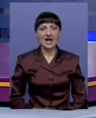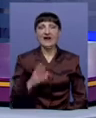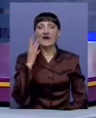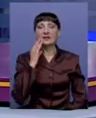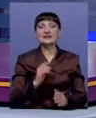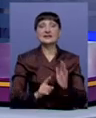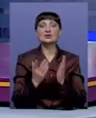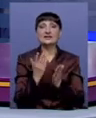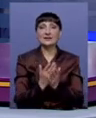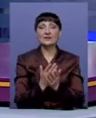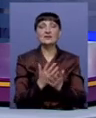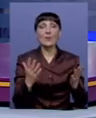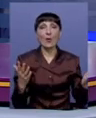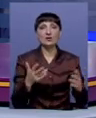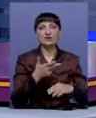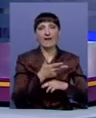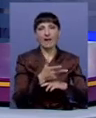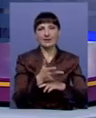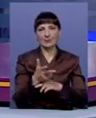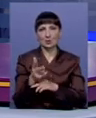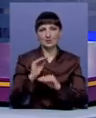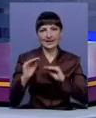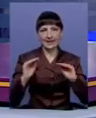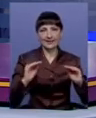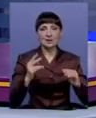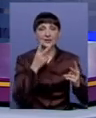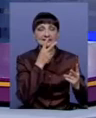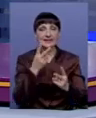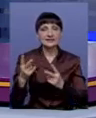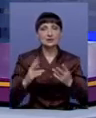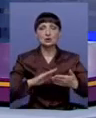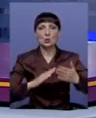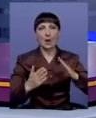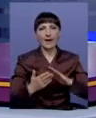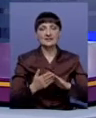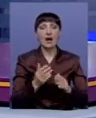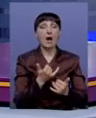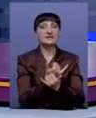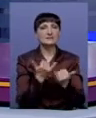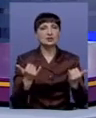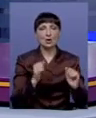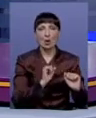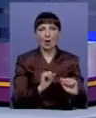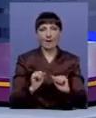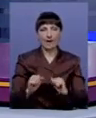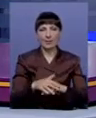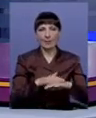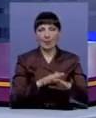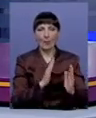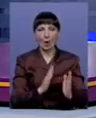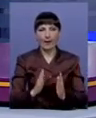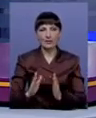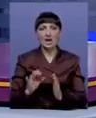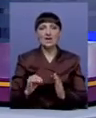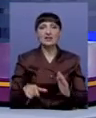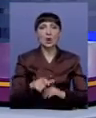В Алматы становится все больше камер наблюдения. Для отслеживания оперативной обстановки, обеспечения охраны общественного порядка и